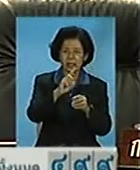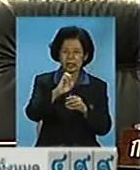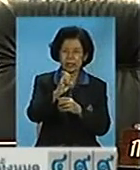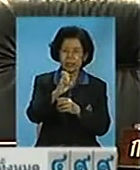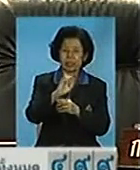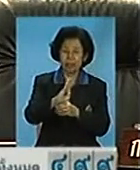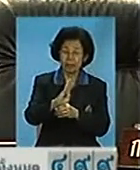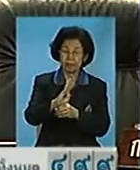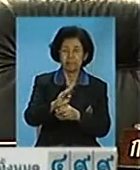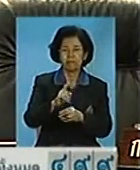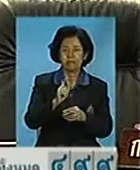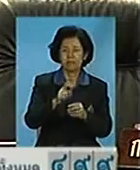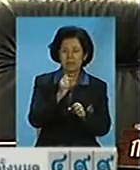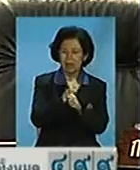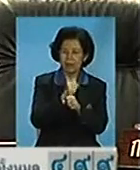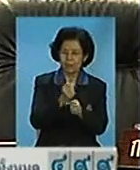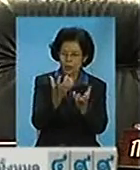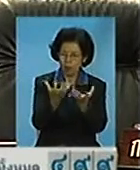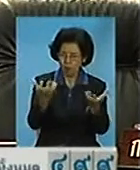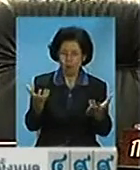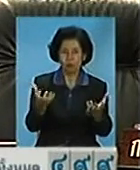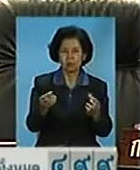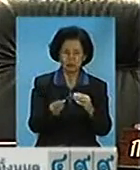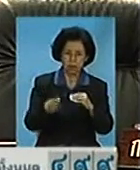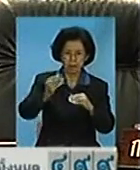นี่ยเราสามารถที่จะเพิ่มมูลค่าเงินได้ถึง